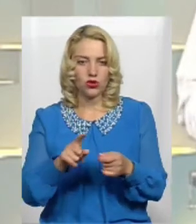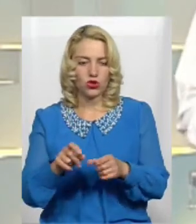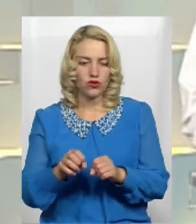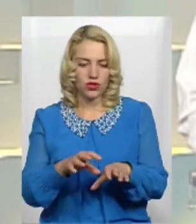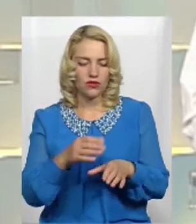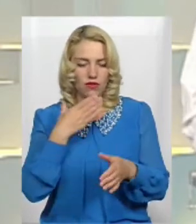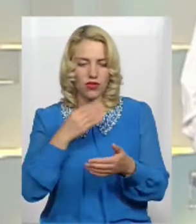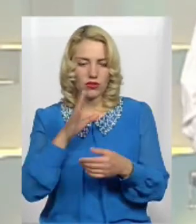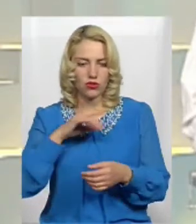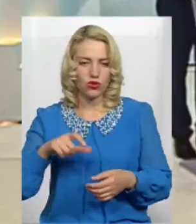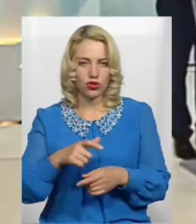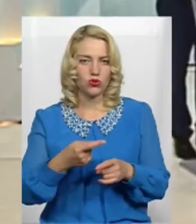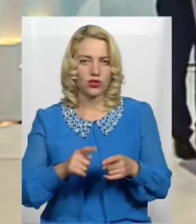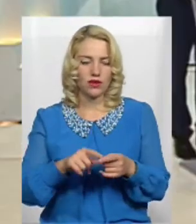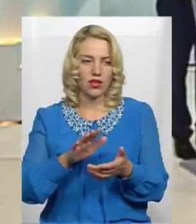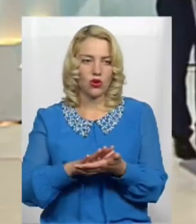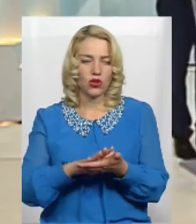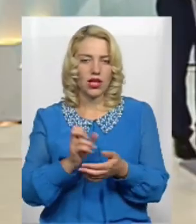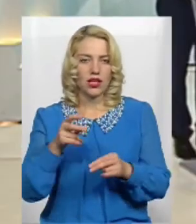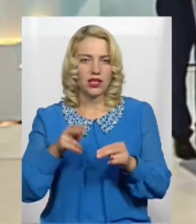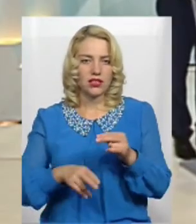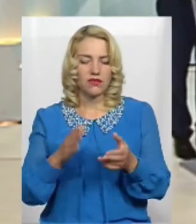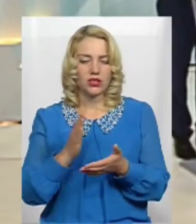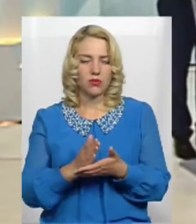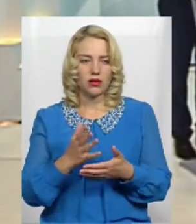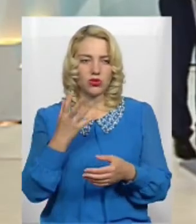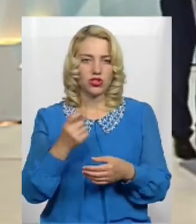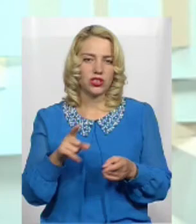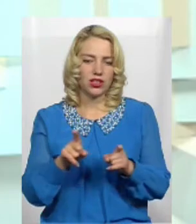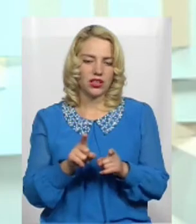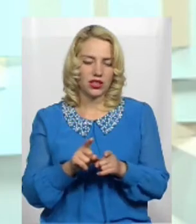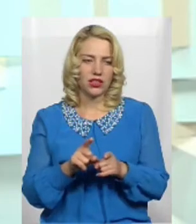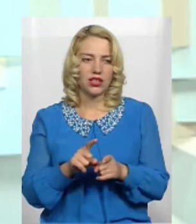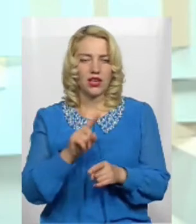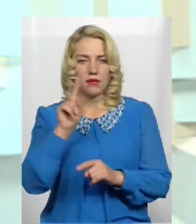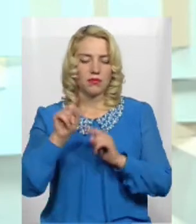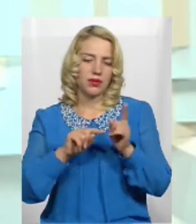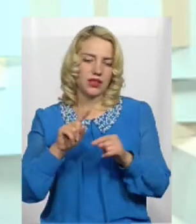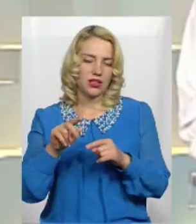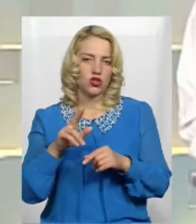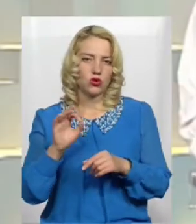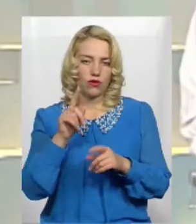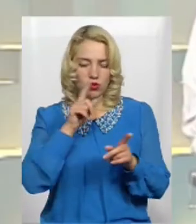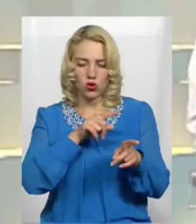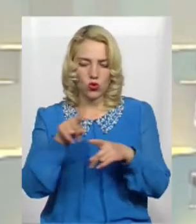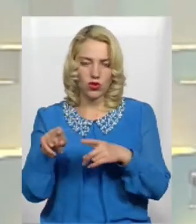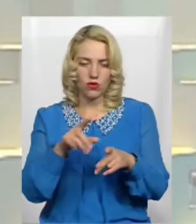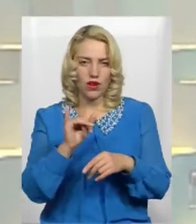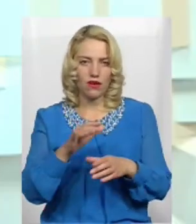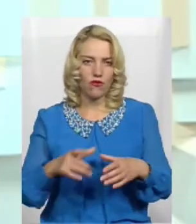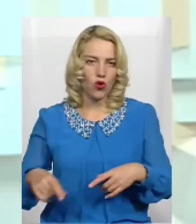скидають власну річку ці відходи. І на завершення маємо ще порцію таких лайфових бліців стосовно вашого орієнтування в